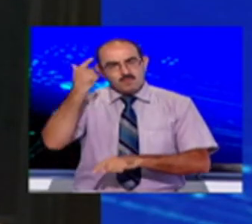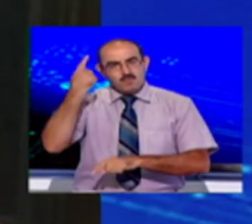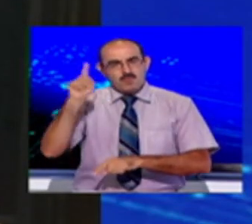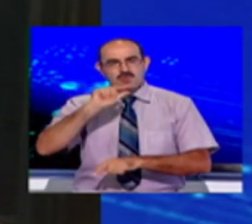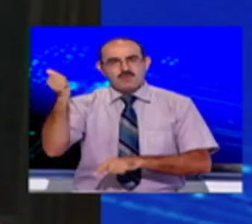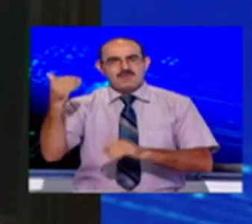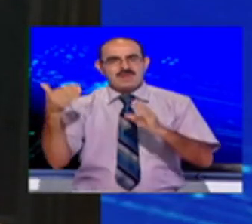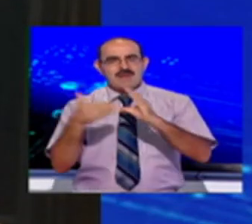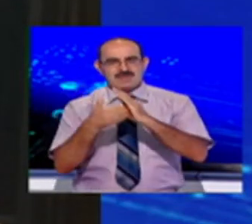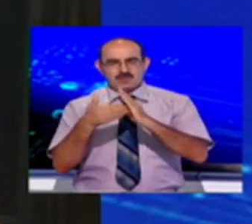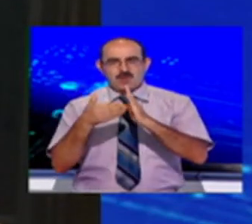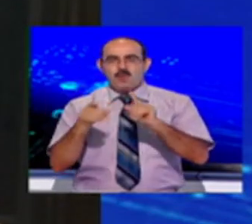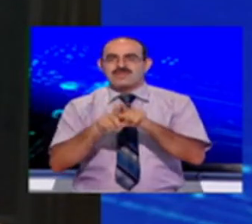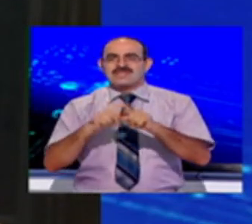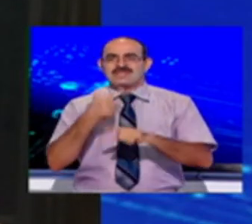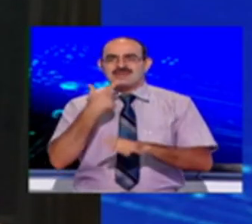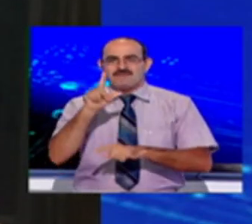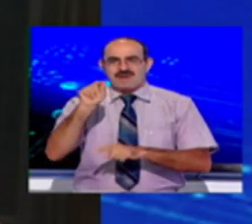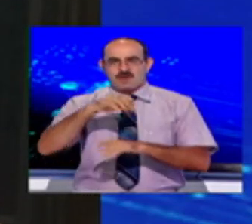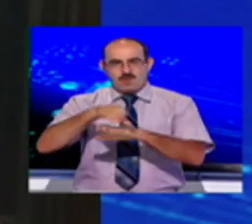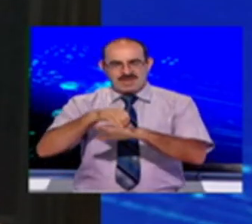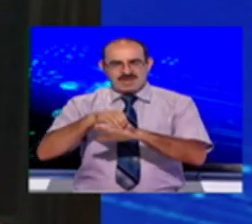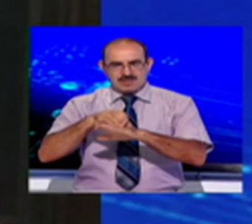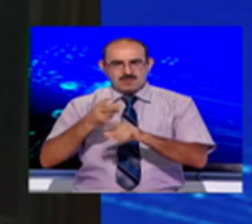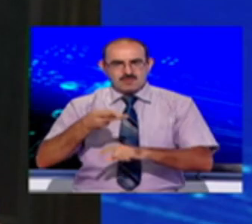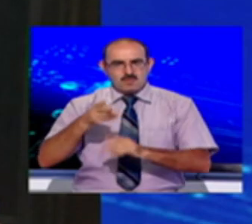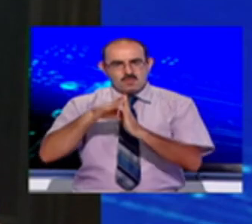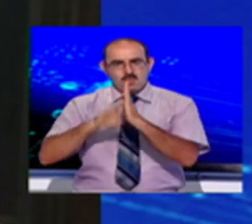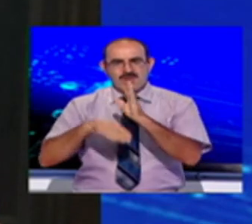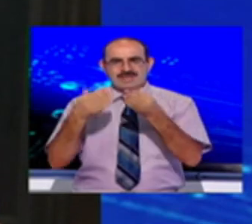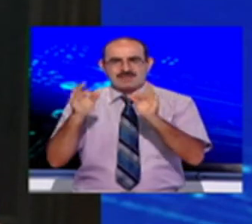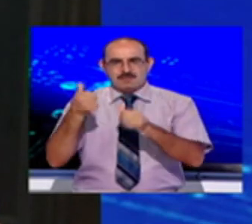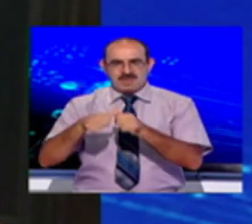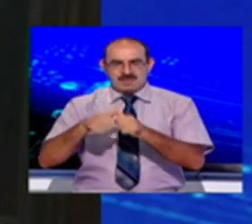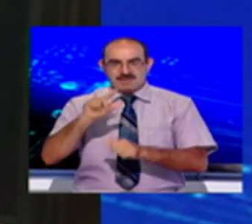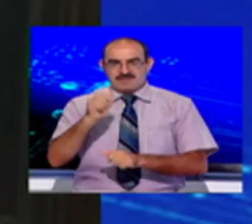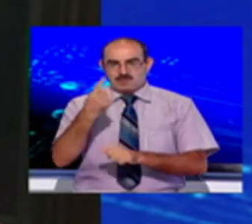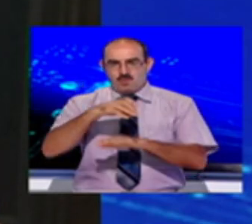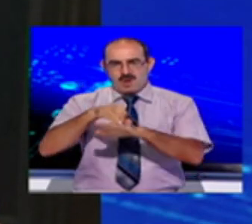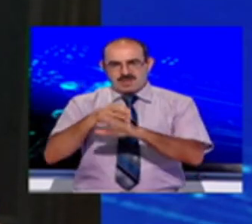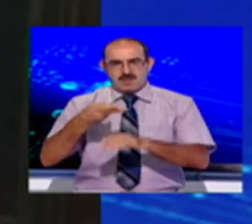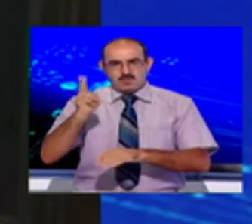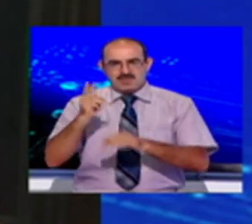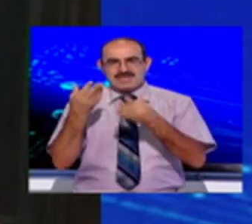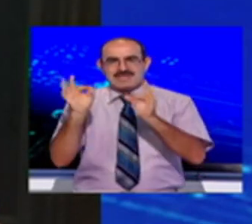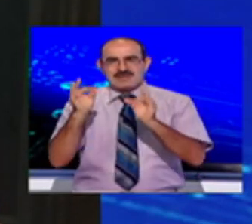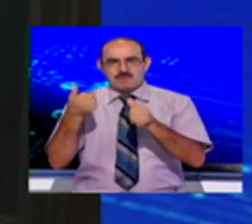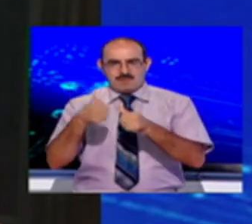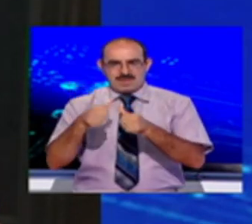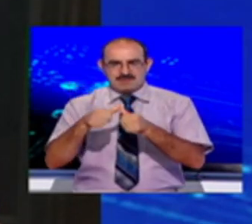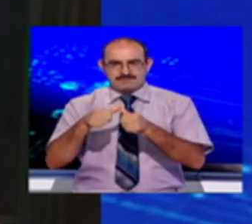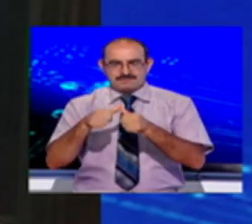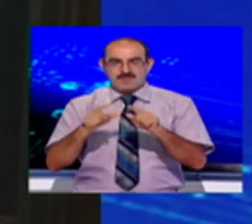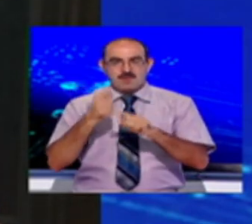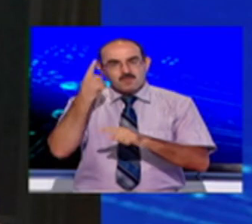نسمة، علما أن 27 ولاية سجلت أقل من 10 حالات و21 ولاية سجلت 10 حالات فما فوق.